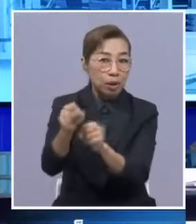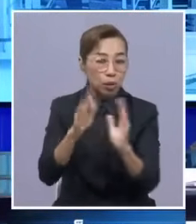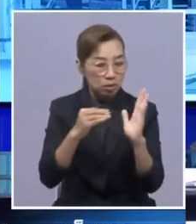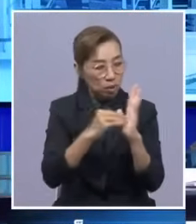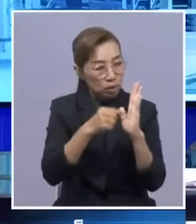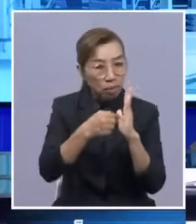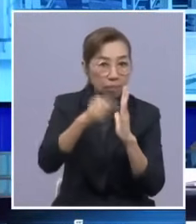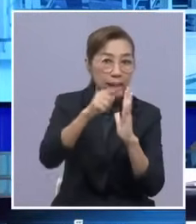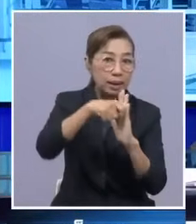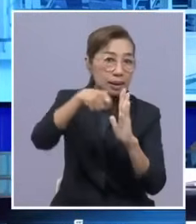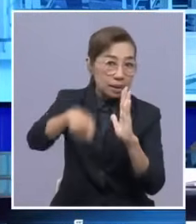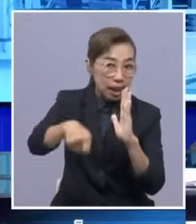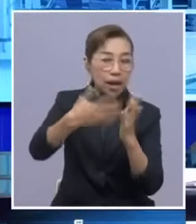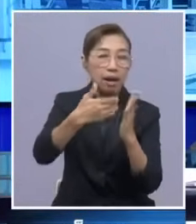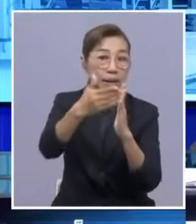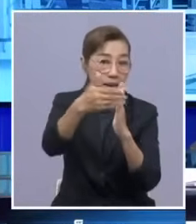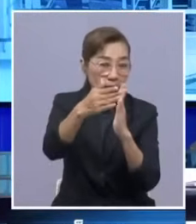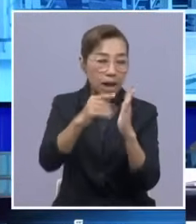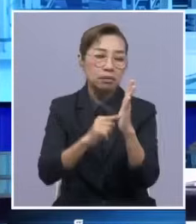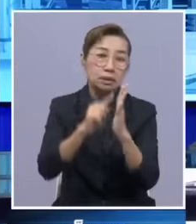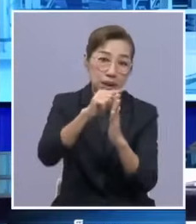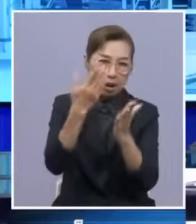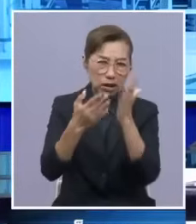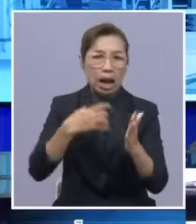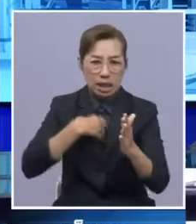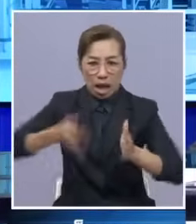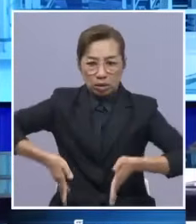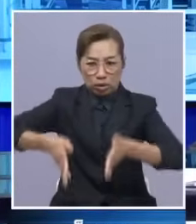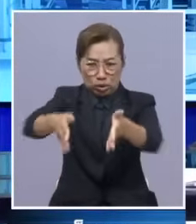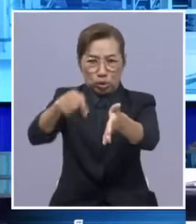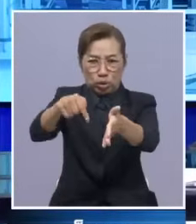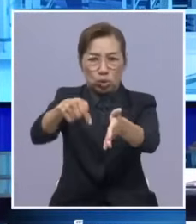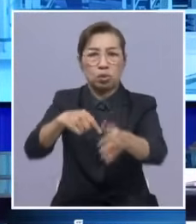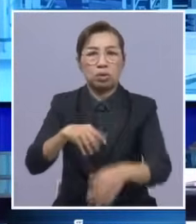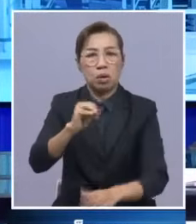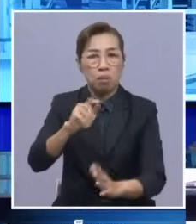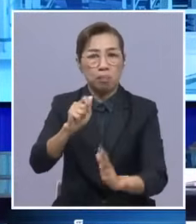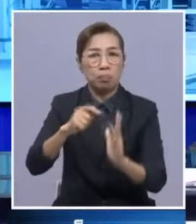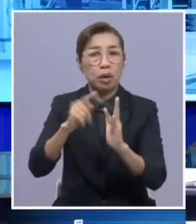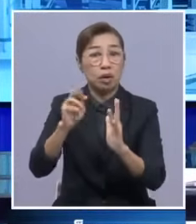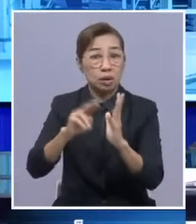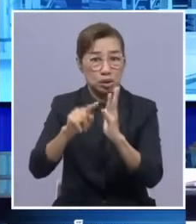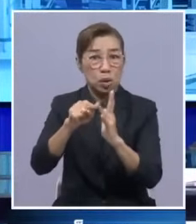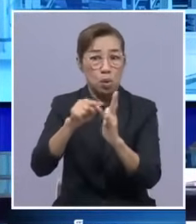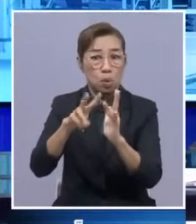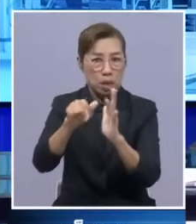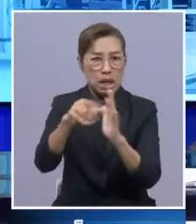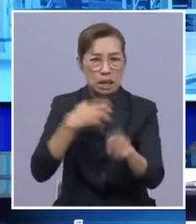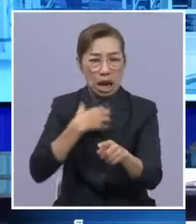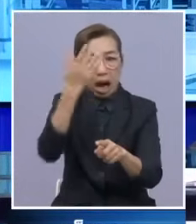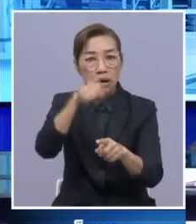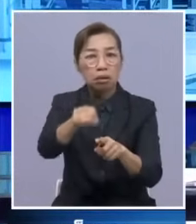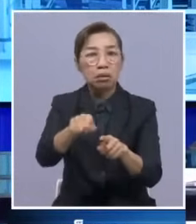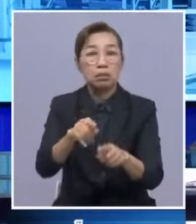านแล้วก็ขึ้นเหนือ ค ืออยากจะใช้มอเตอร์เวย์แล้วเพราะว่าถ้ามันติดเนี่ยนะฮะ7-11ชั่วโมงเนี่ยเห็นจะได้ ใช่ค่ะเพราะมัน